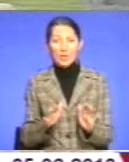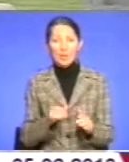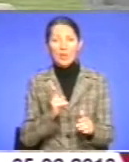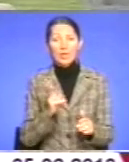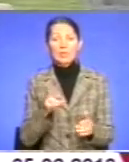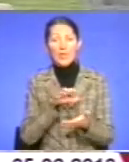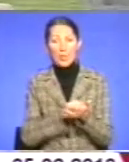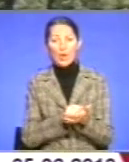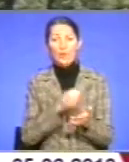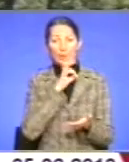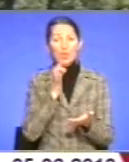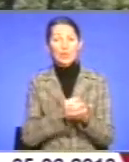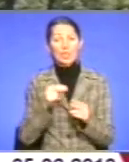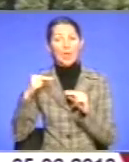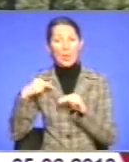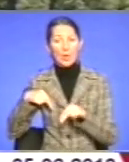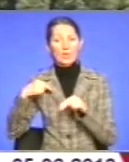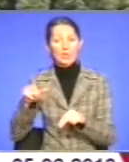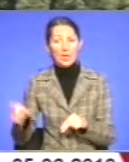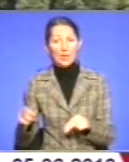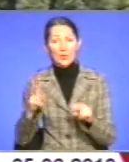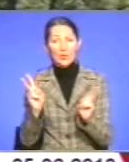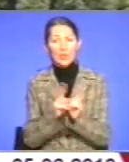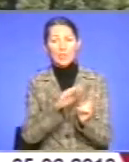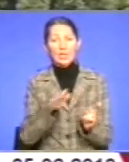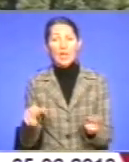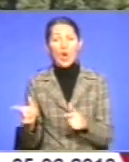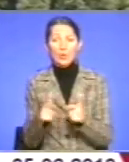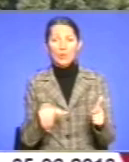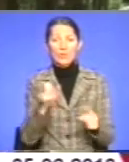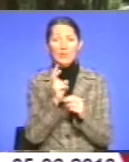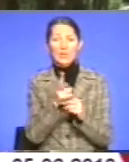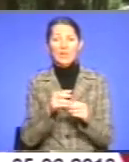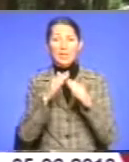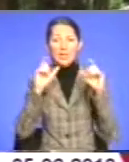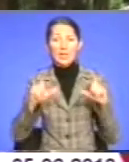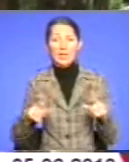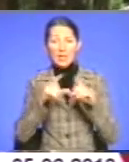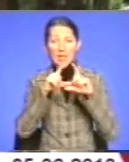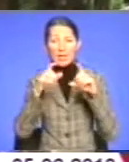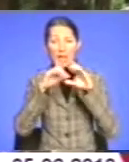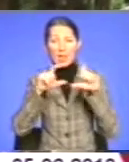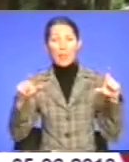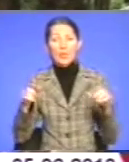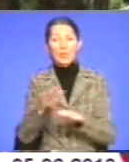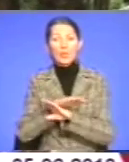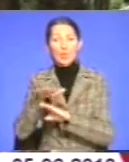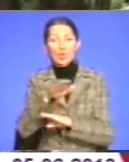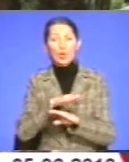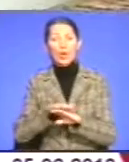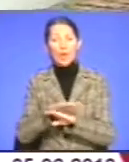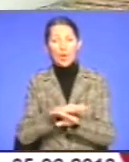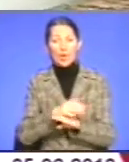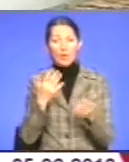досвідчені працівники. Зустріти дітей готові усі 12 таборів на території краю. Вони вже отримали дозвільну документацію.